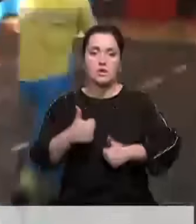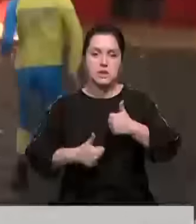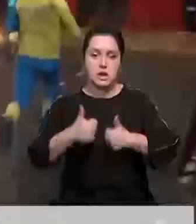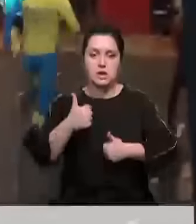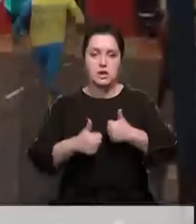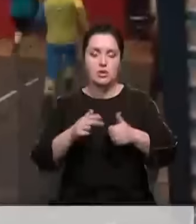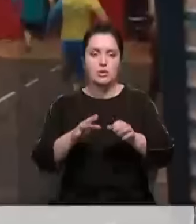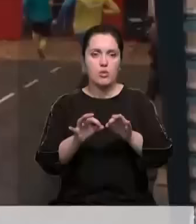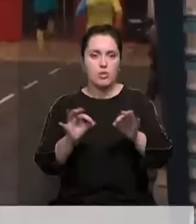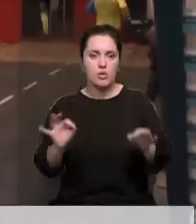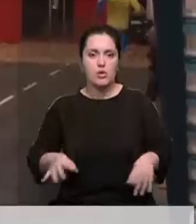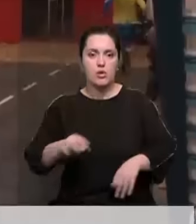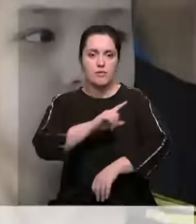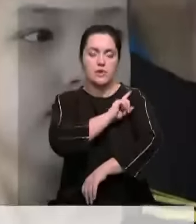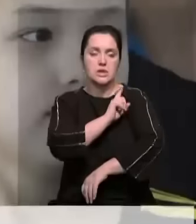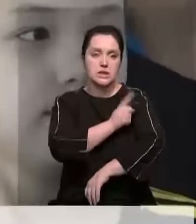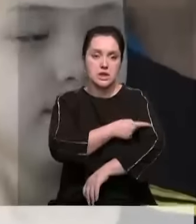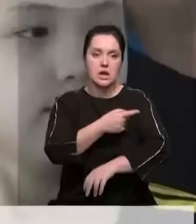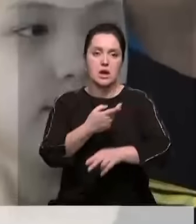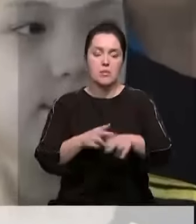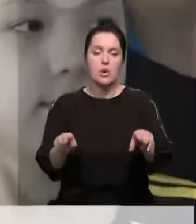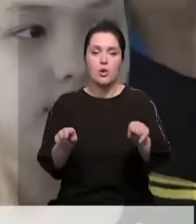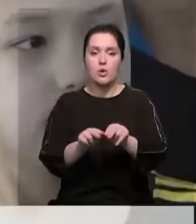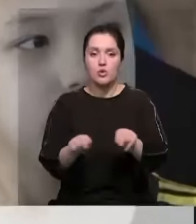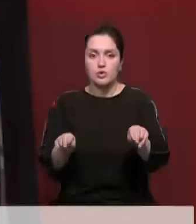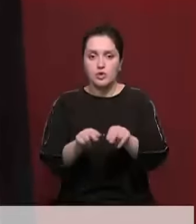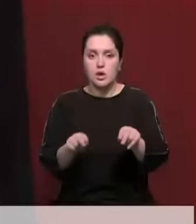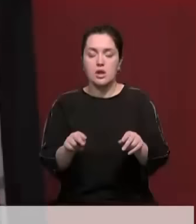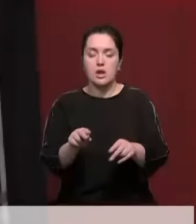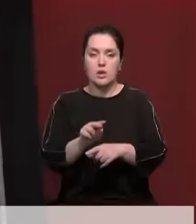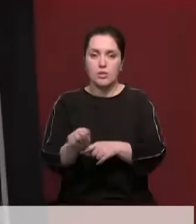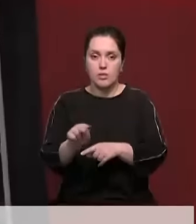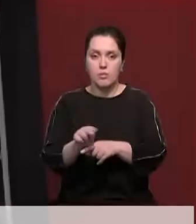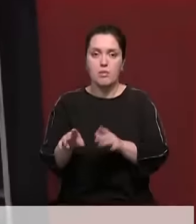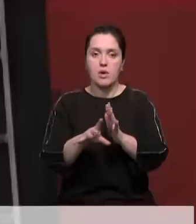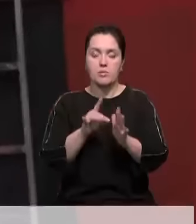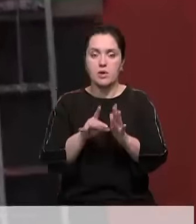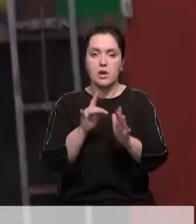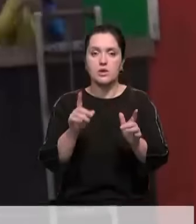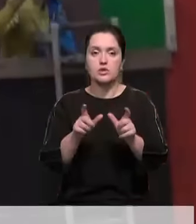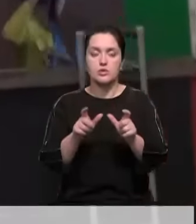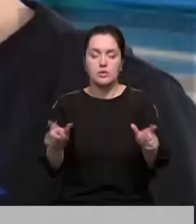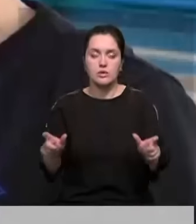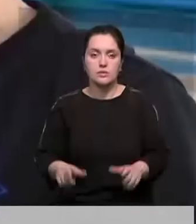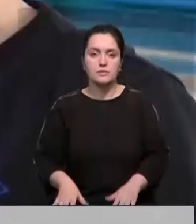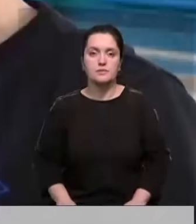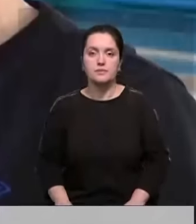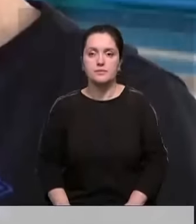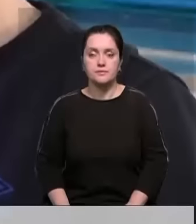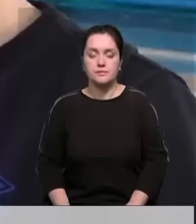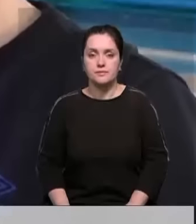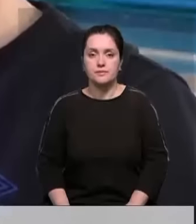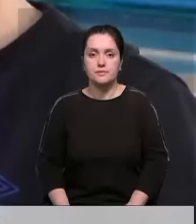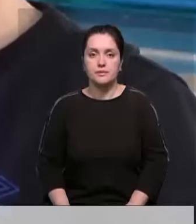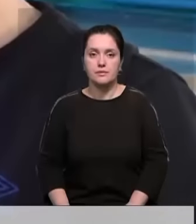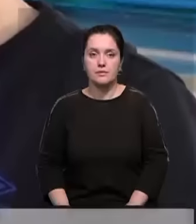ловкие и сильные прошли на городской турнир. Учитель Тимур Хасанов готовил команду, отбирая в школе лучших претендентов. Надеемся,